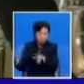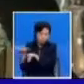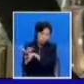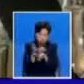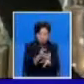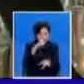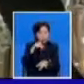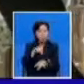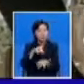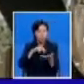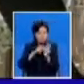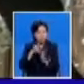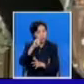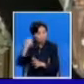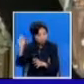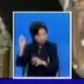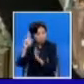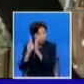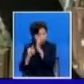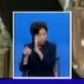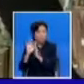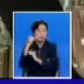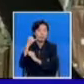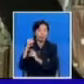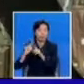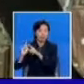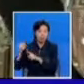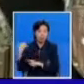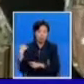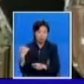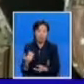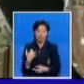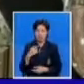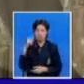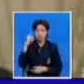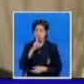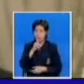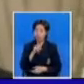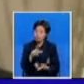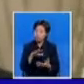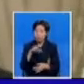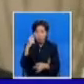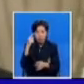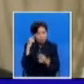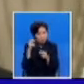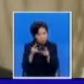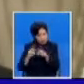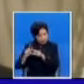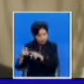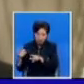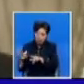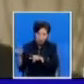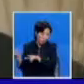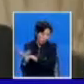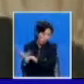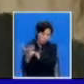แล้วทำไมเราไม่ตัดสินใจว่าตอนที่เขาขอแวะลงจอดน้ำมันที่ประเทศไทยในเมื่อค่อนข้างจะสุ่มเสี่ยงก็ไม่อนุญาตให้ลงเลยจะได้ไม่ต้องเกิดปัญห